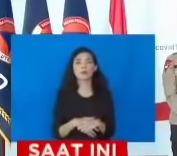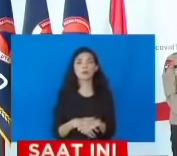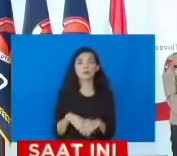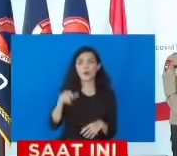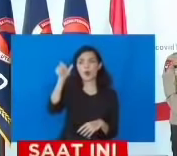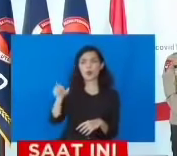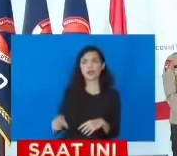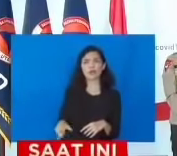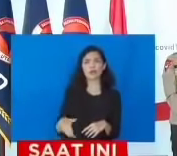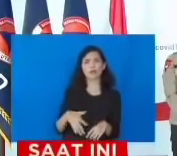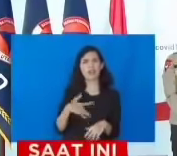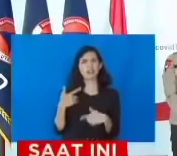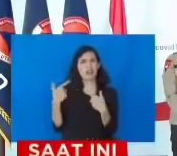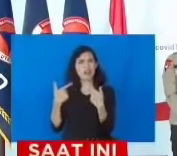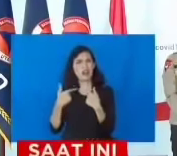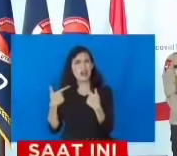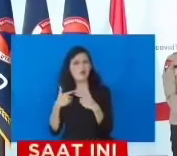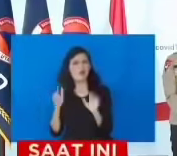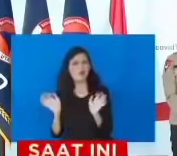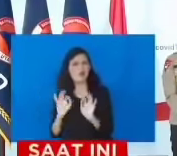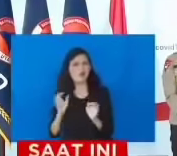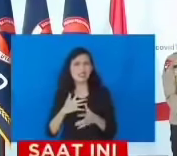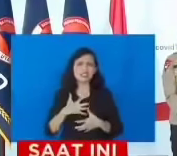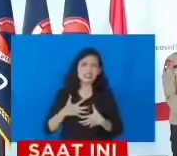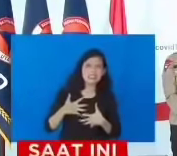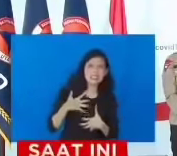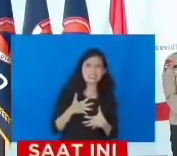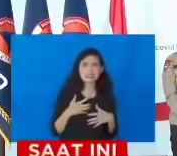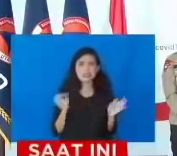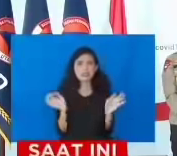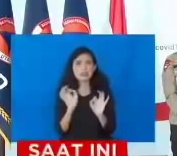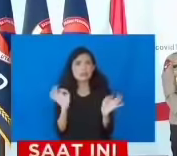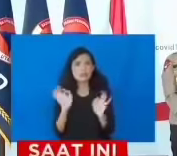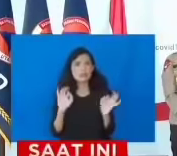orang tersebut tidak mengalami keluhan apapun,